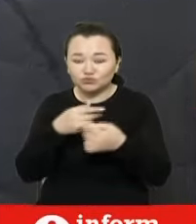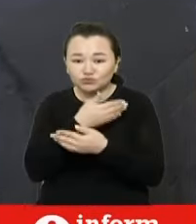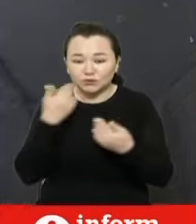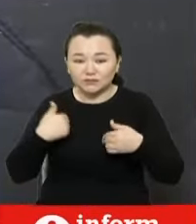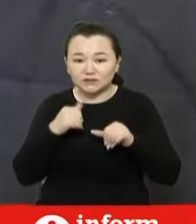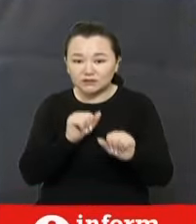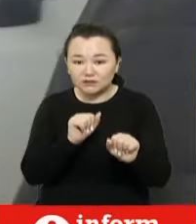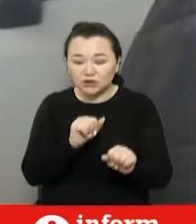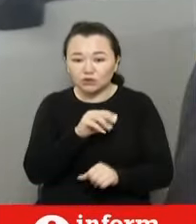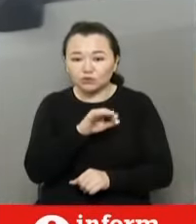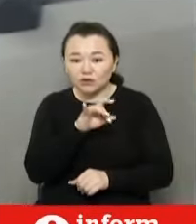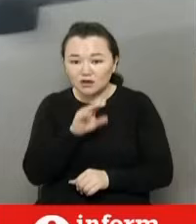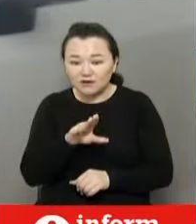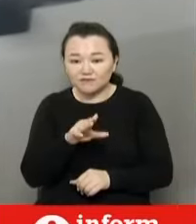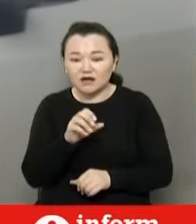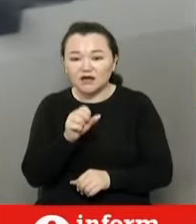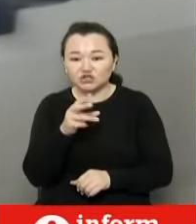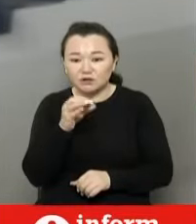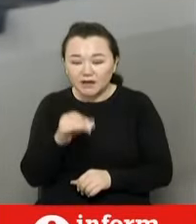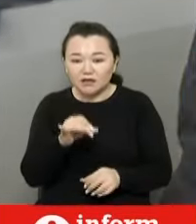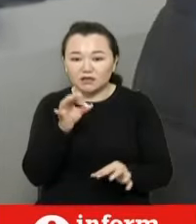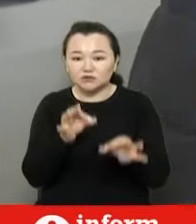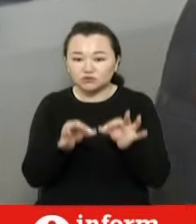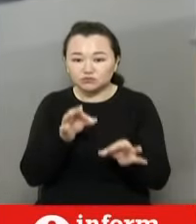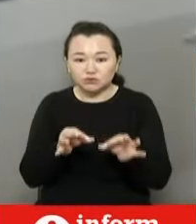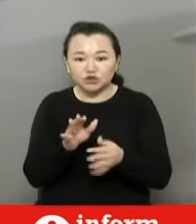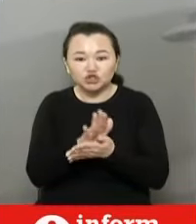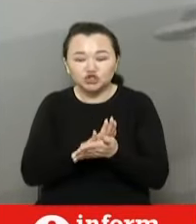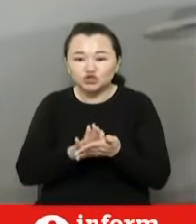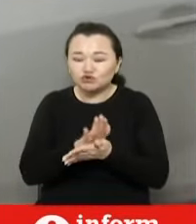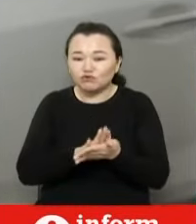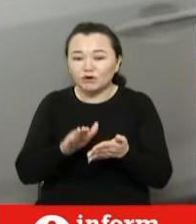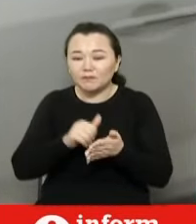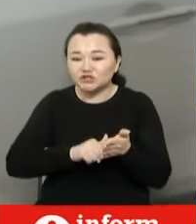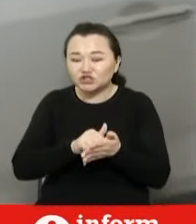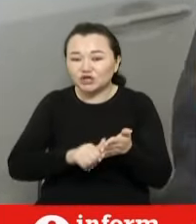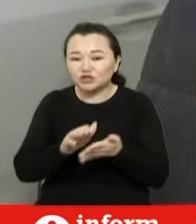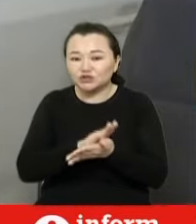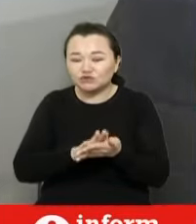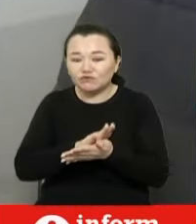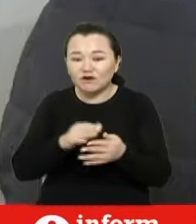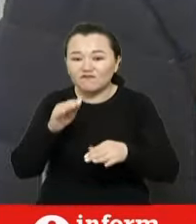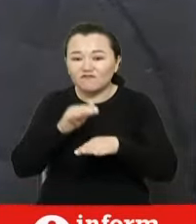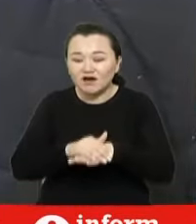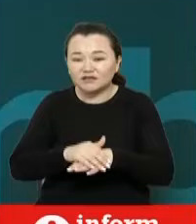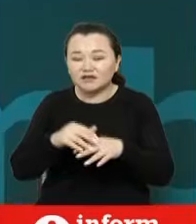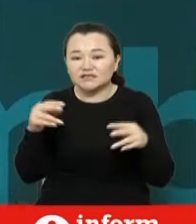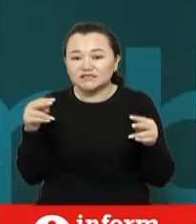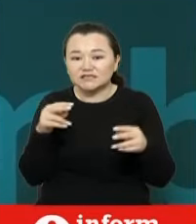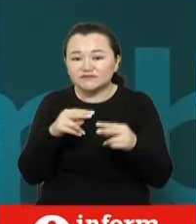қорғауымдағы Тұранов пен жаңағы Әшірбаевты соттауға ешқандай негіз, ешқандай дәлел, ешнәрсе болмады. Сотты да сотта